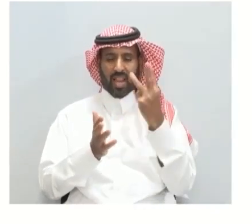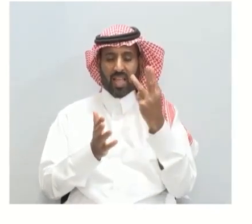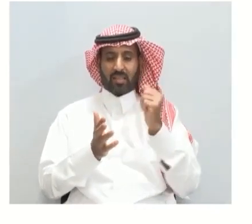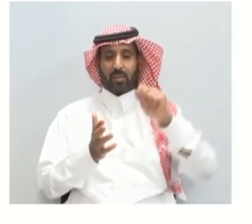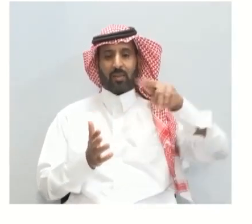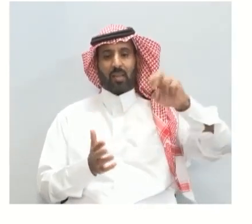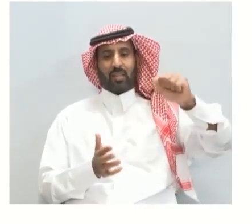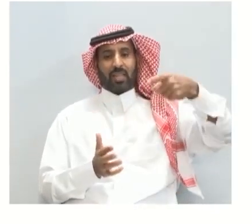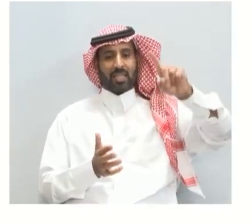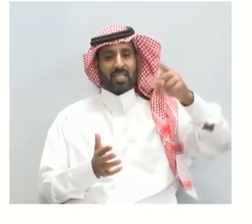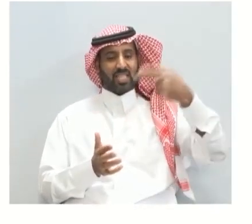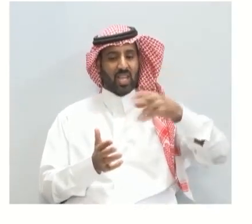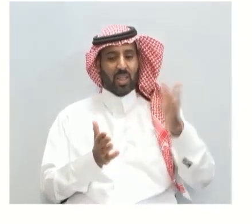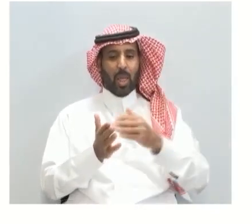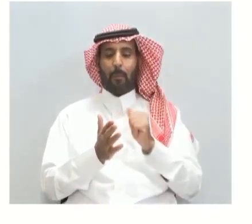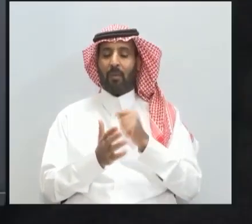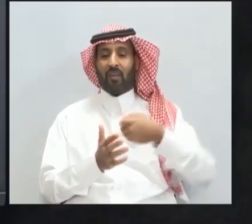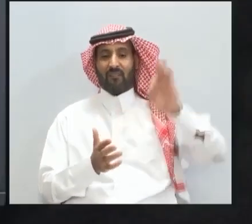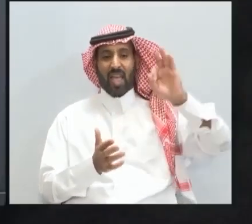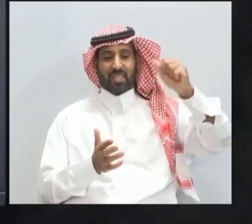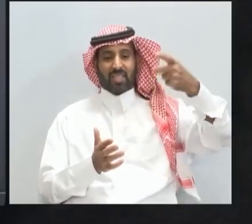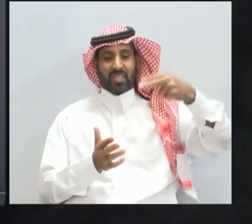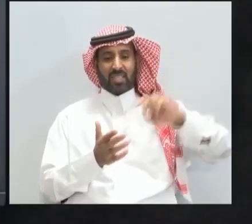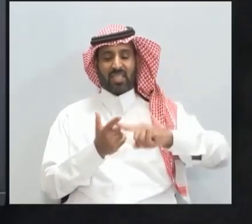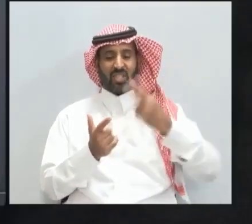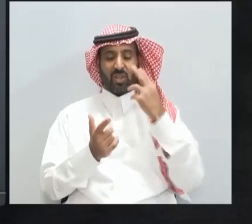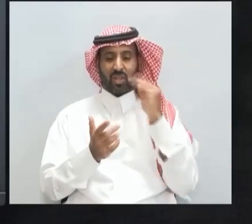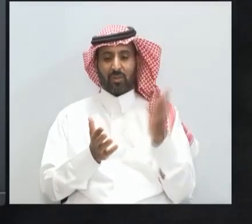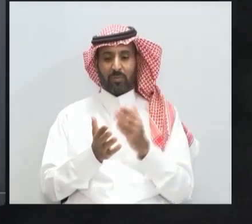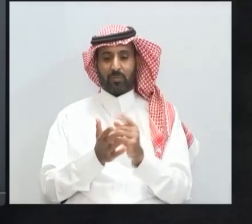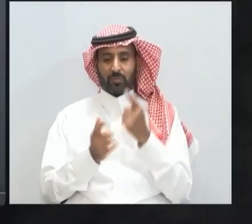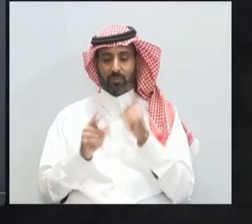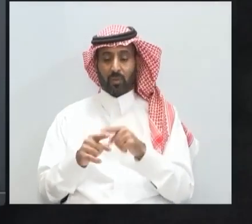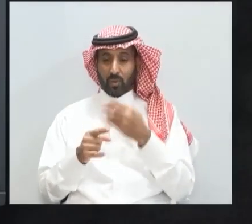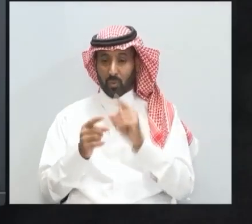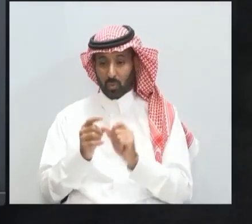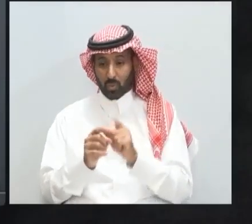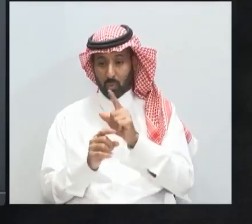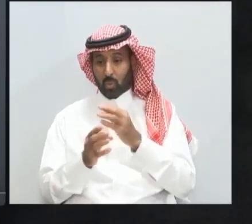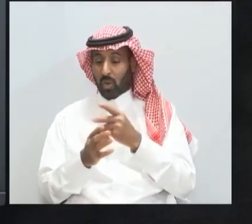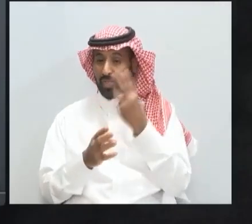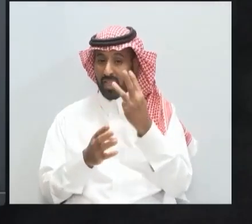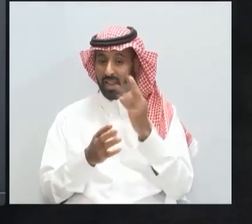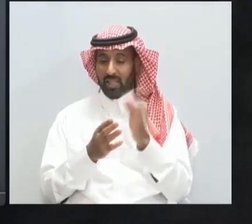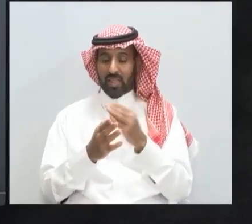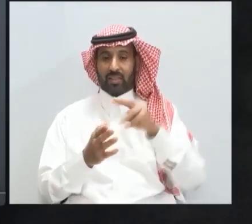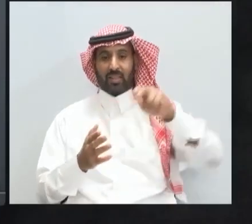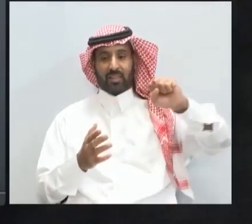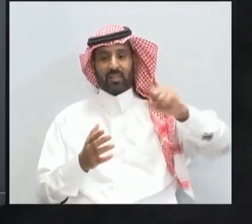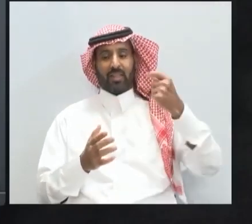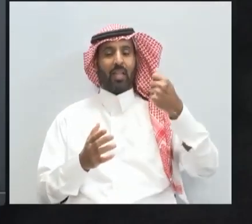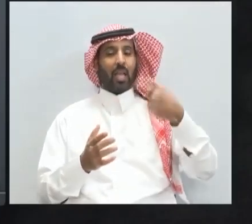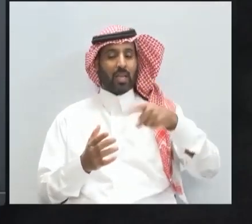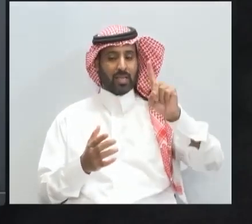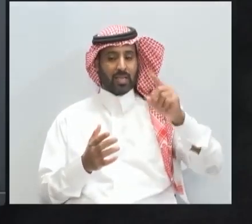معنا هنا في الشاشه عندما نتتبع الناد اتش هنا ناد اتش هنا ناد اتش كذلك هنا ناد اتش اذا ثلاث جزيئات من الناد اتش ايضا